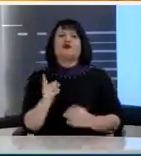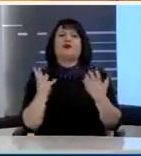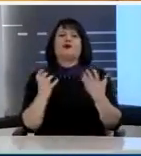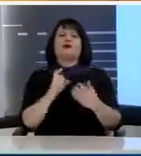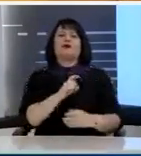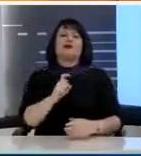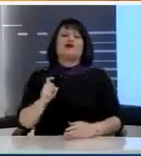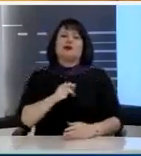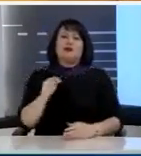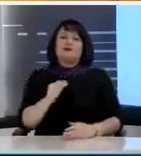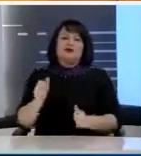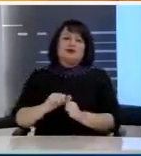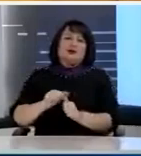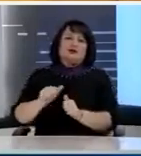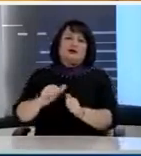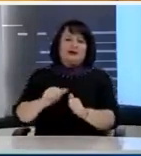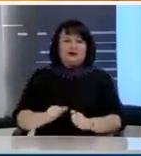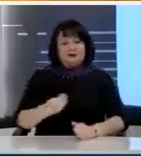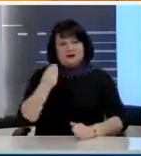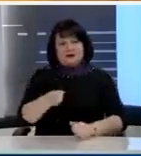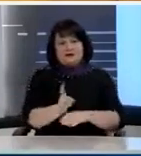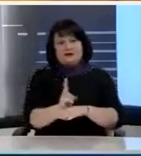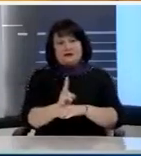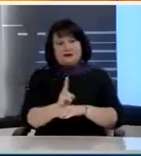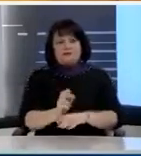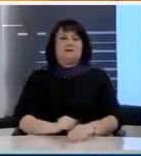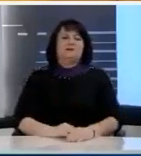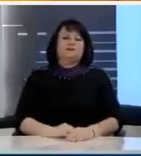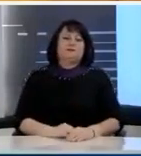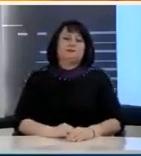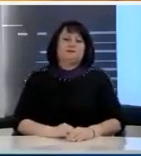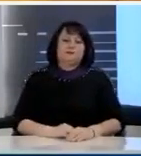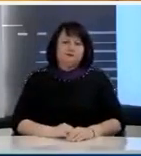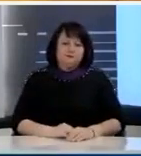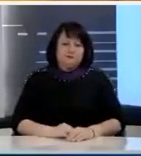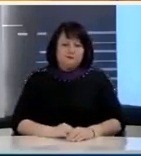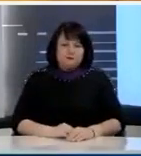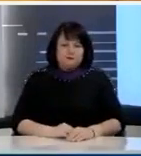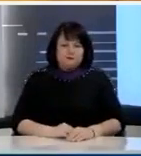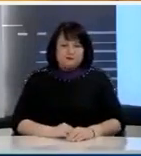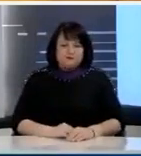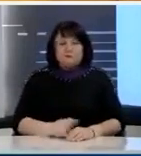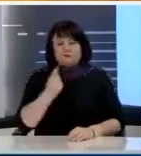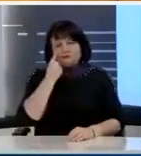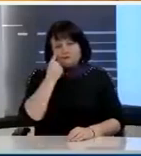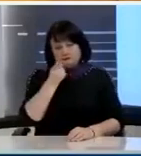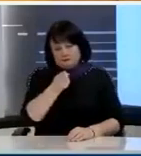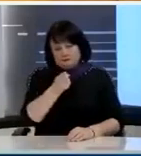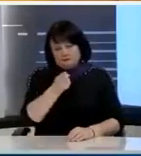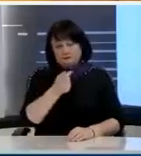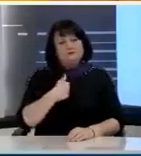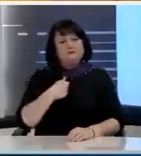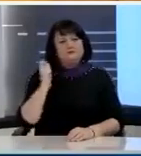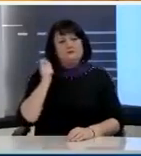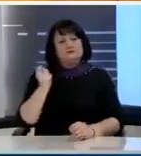εκατομμύρια ευρώ το μήνα. Καταθέτω τη μηνιαία φαρμακευτική δαπάνη με πράσινο, είναι η δική μου